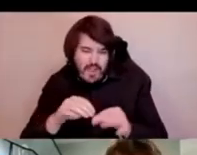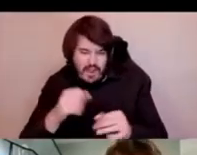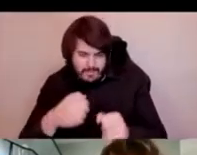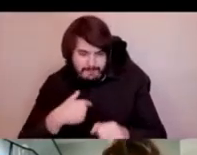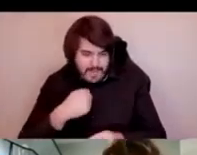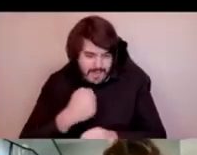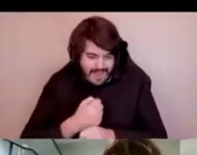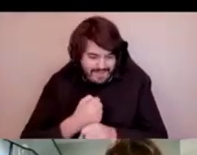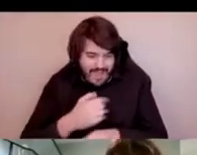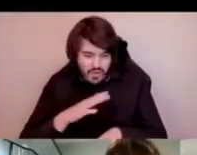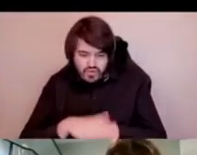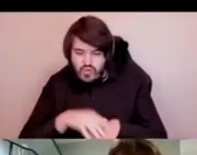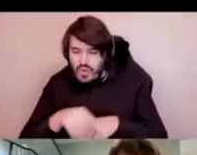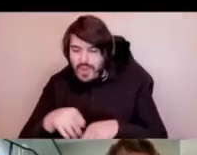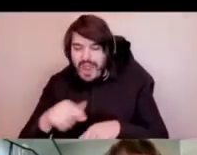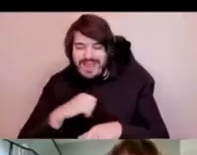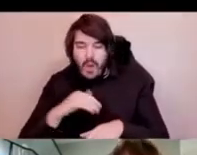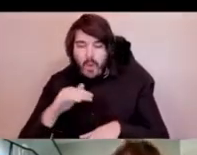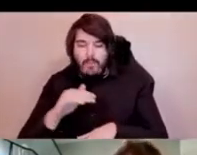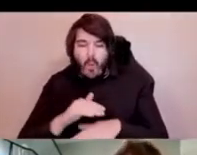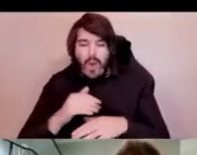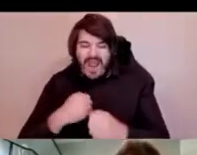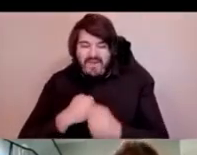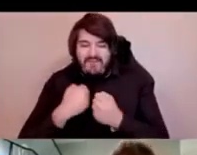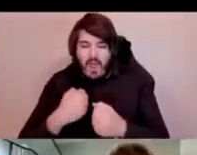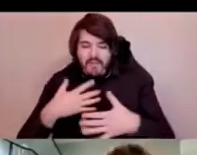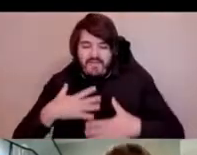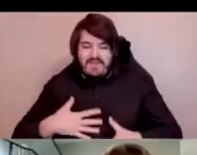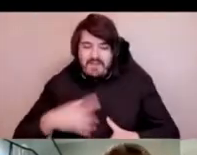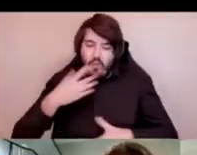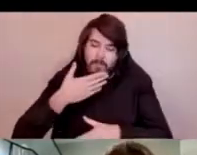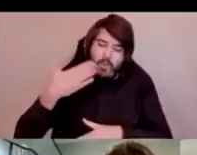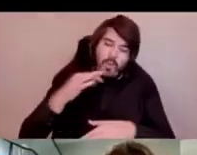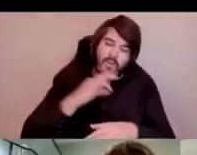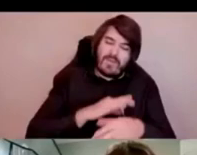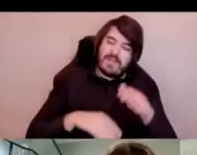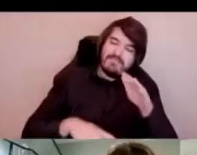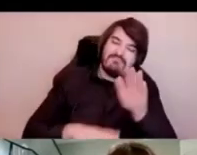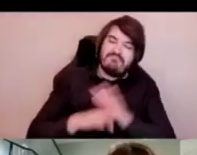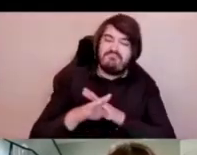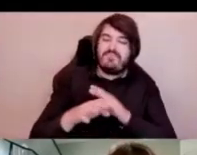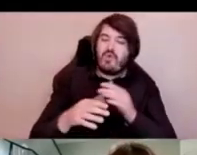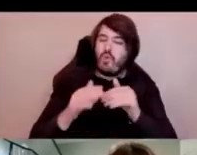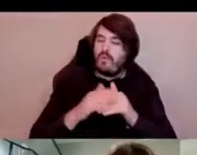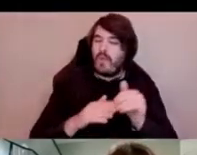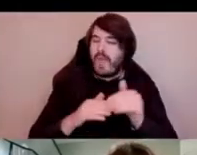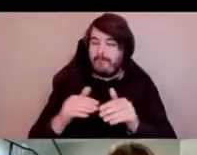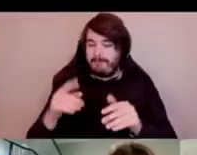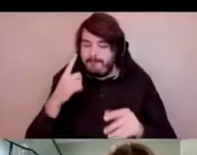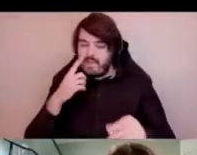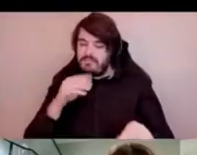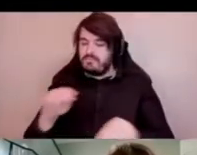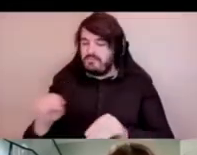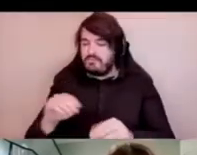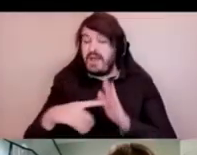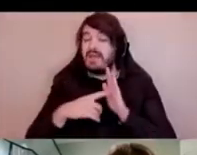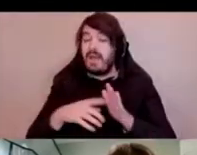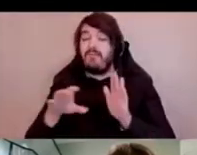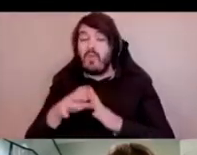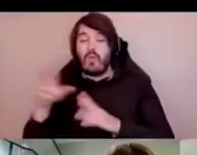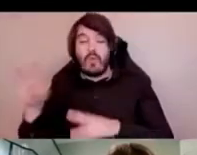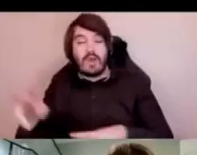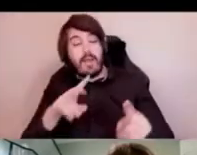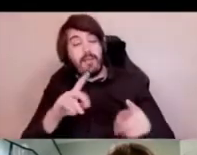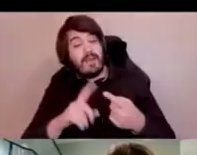faisant le moins d'efforts physiques puis avec le plus de confort? Alors, j'ai mis des photos en exemple. Puis, la première ici, on voit